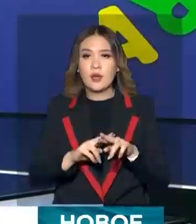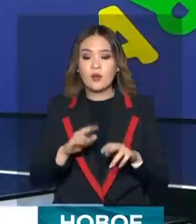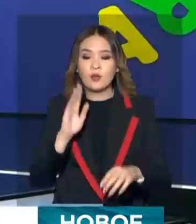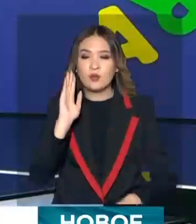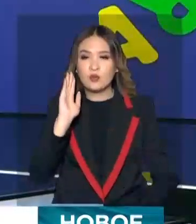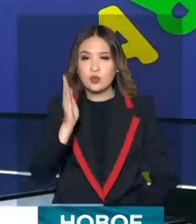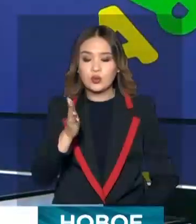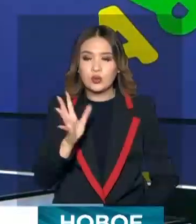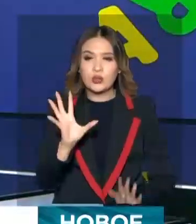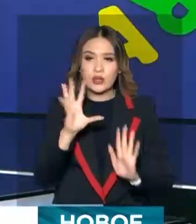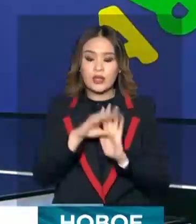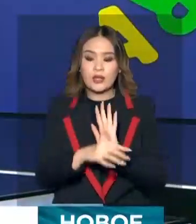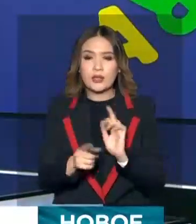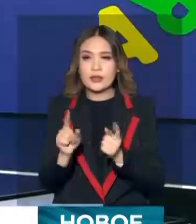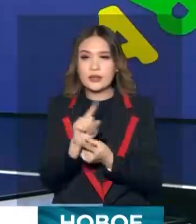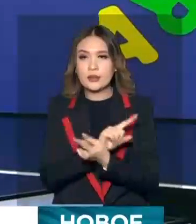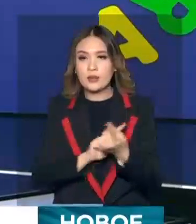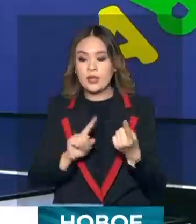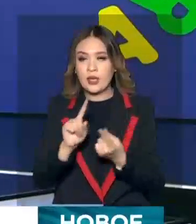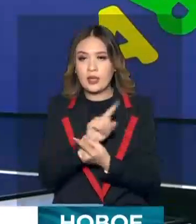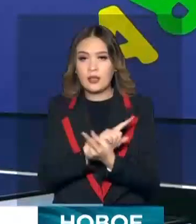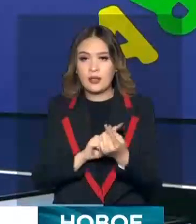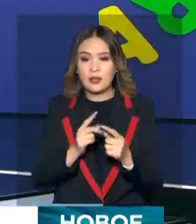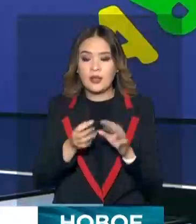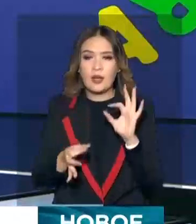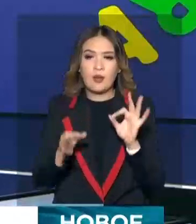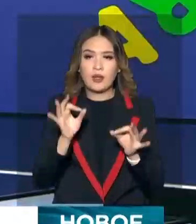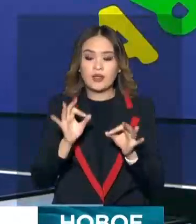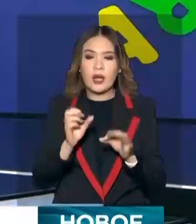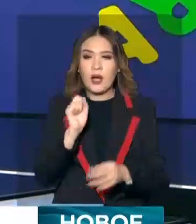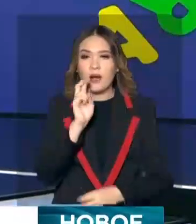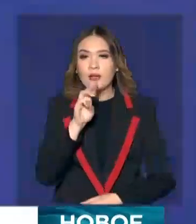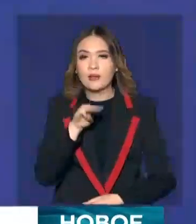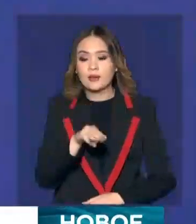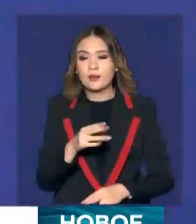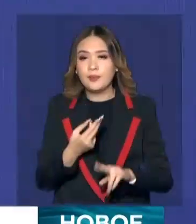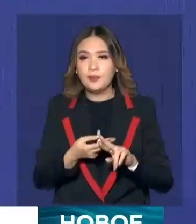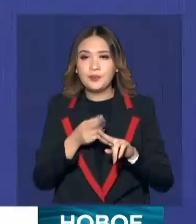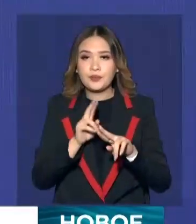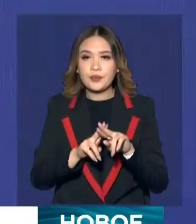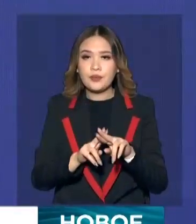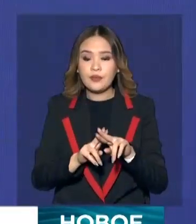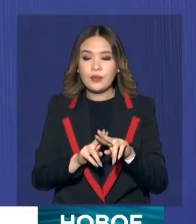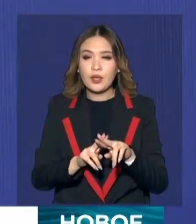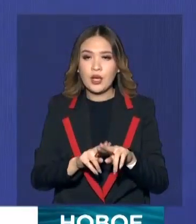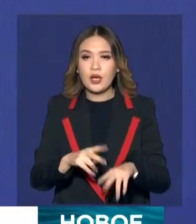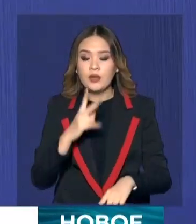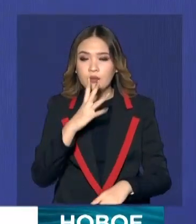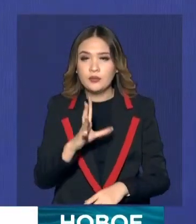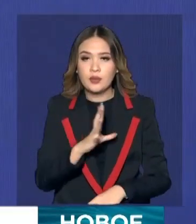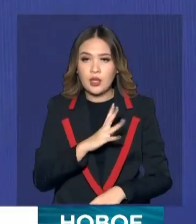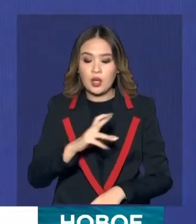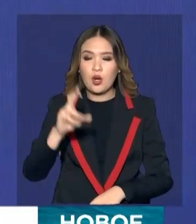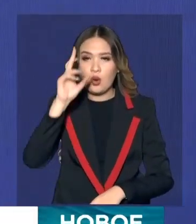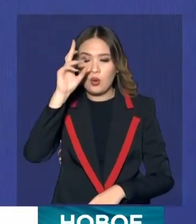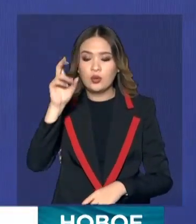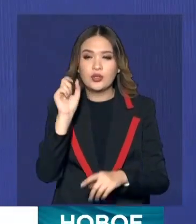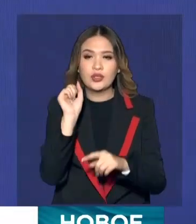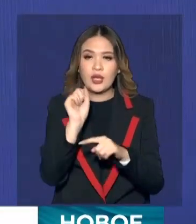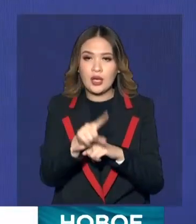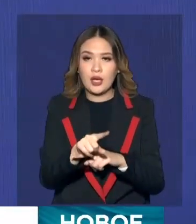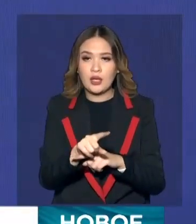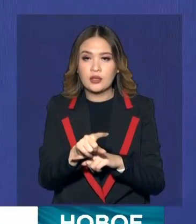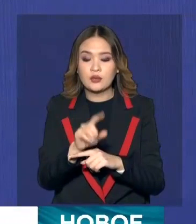будут внесены изменения в соответствующие нормативные акты. И таким вот образом дальше госзаказ, значит,